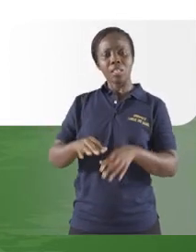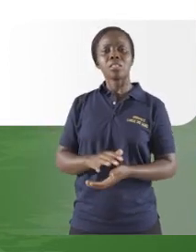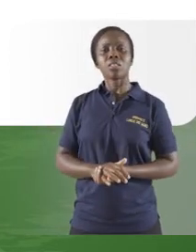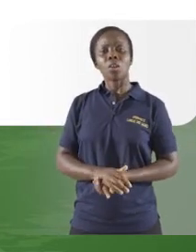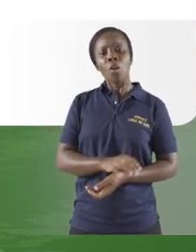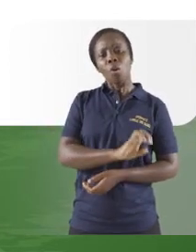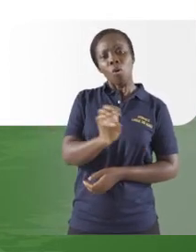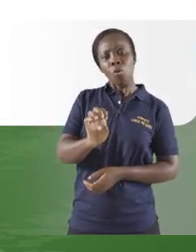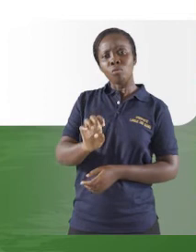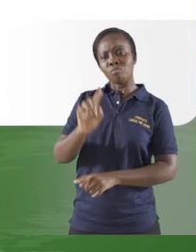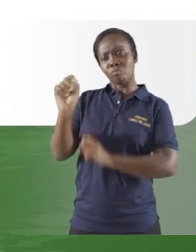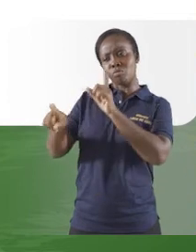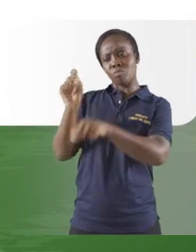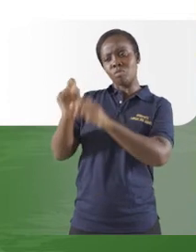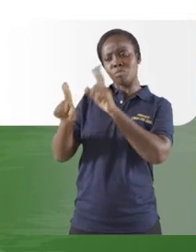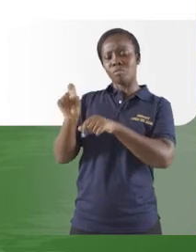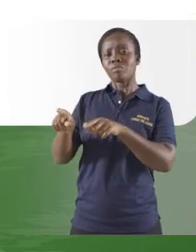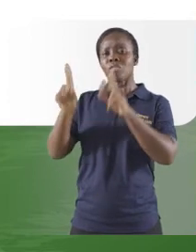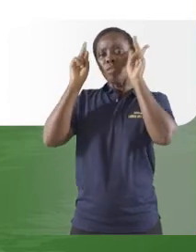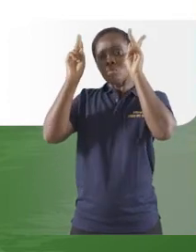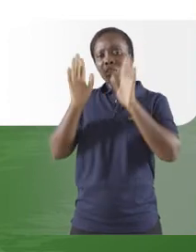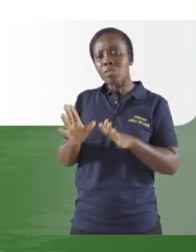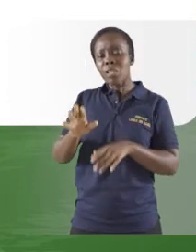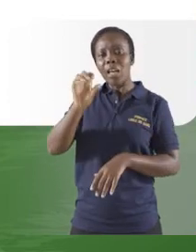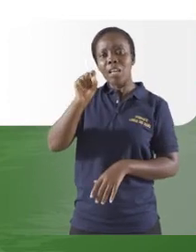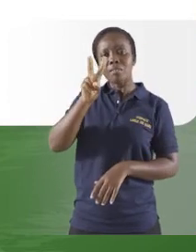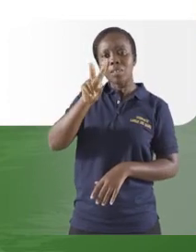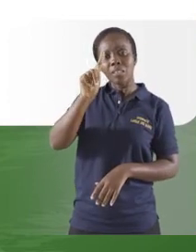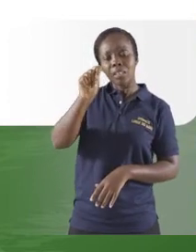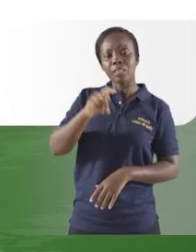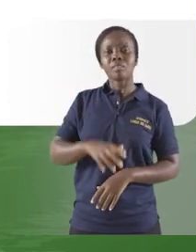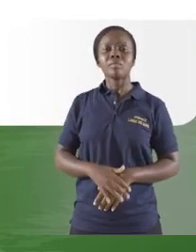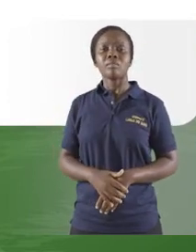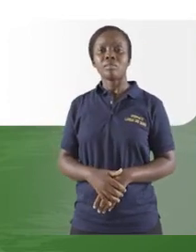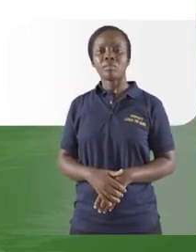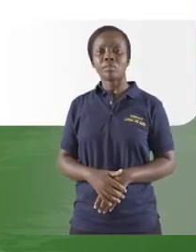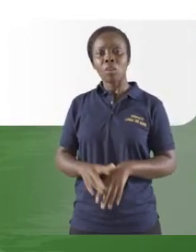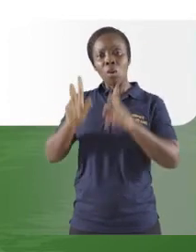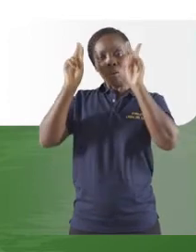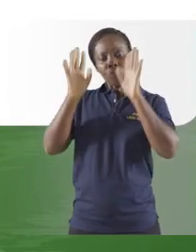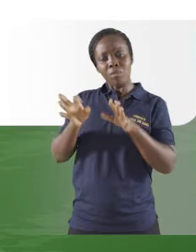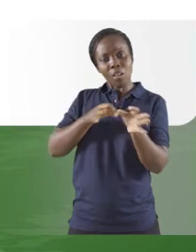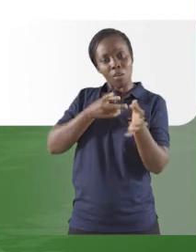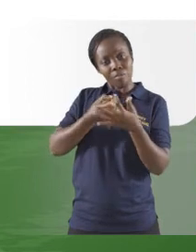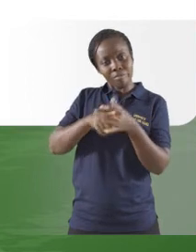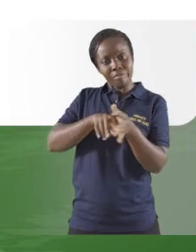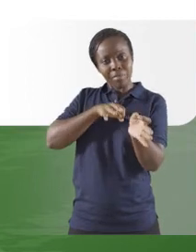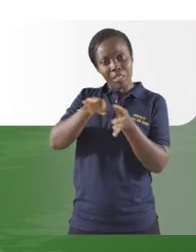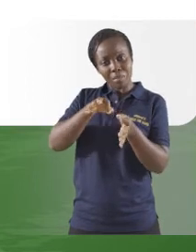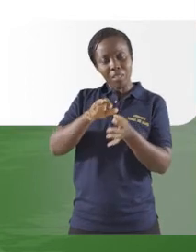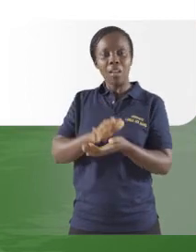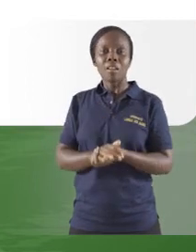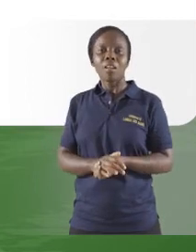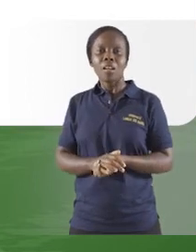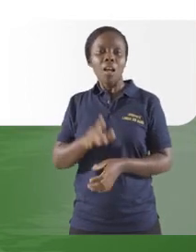ils interrogent leur professeur de SVT qui leur révèle que